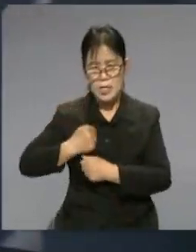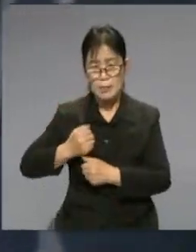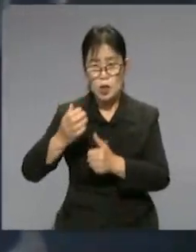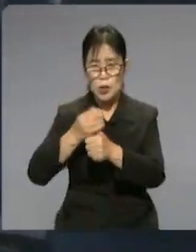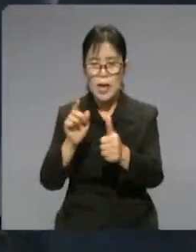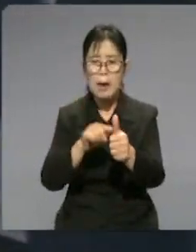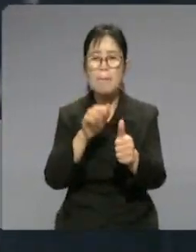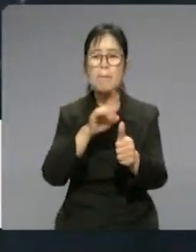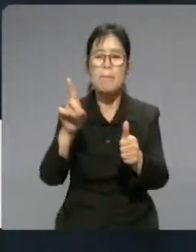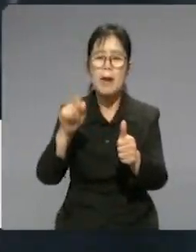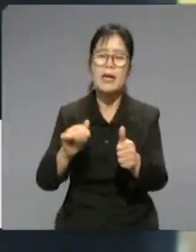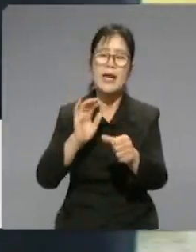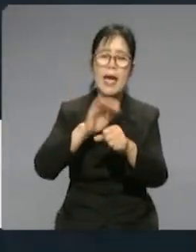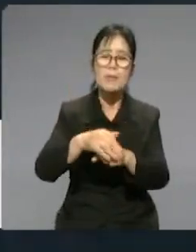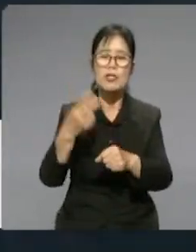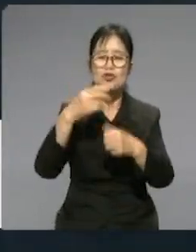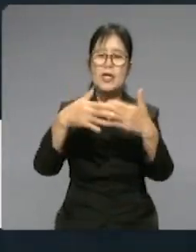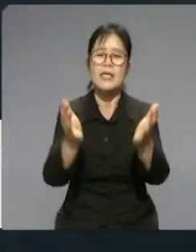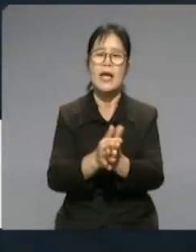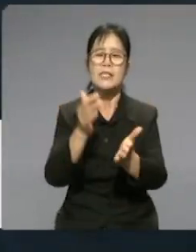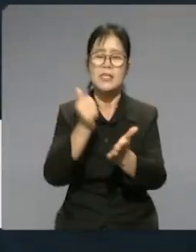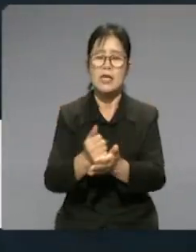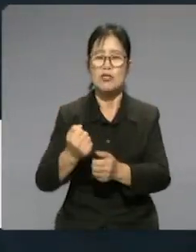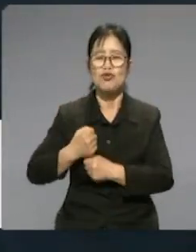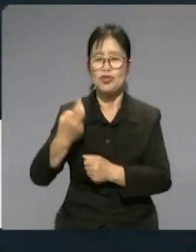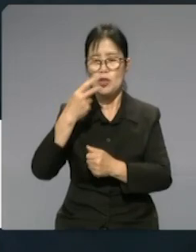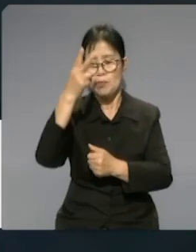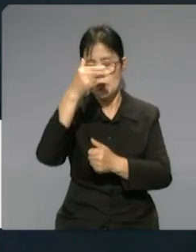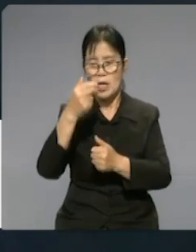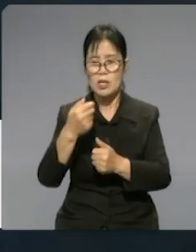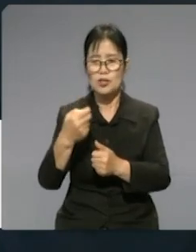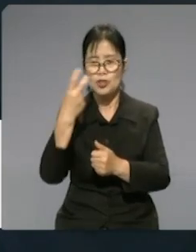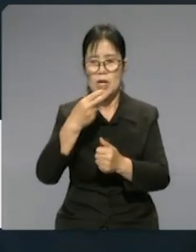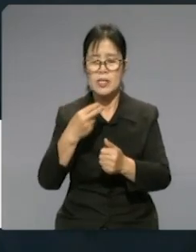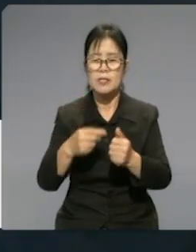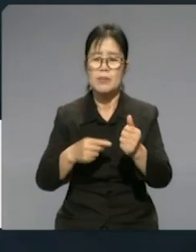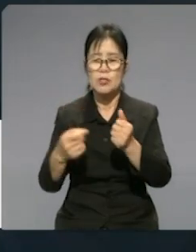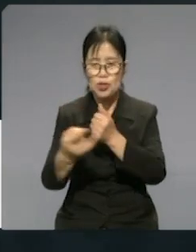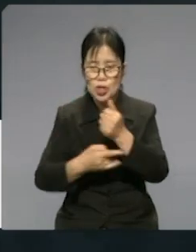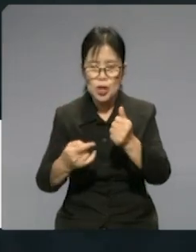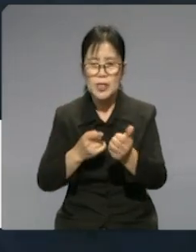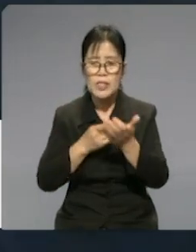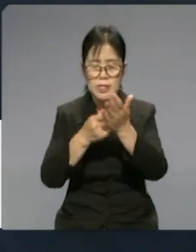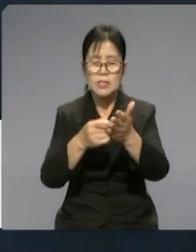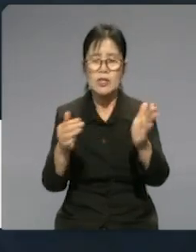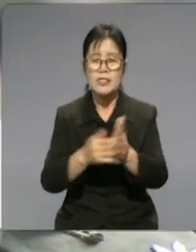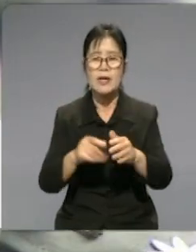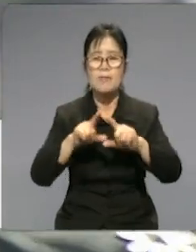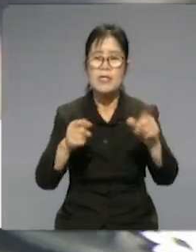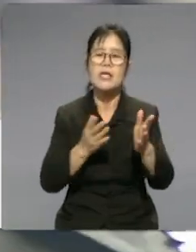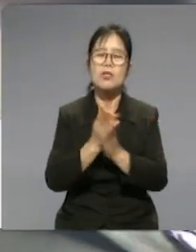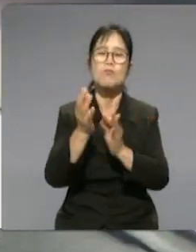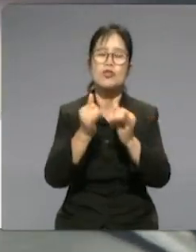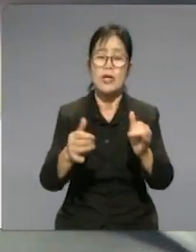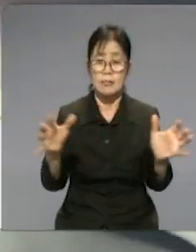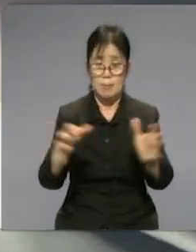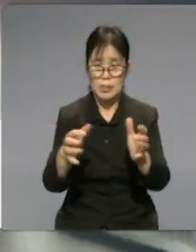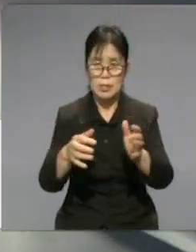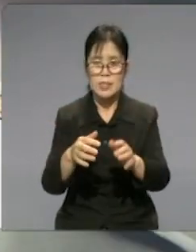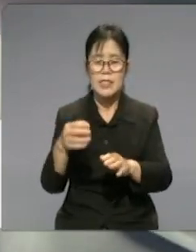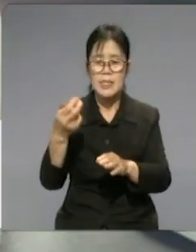박정은 전 해병대 수사관장이 궁검찰 수사심의위원회 소집을 신청했습니다 민간 전문가들로 구성된